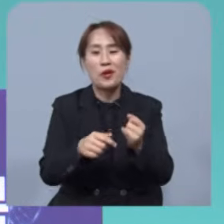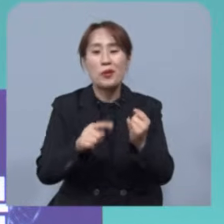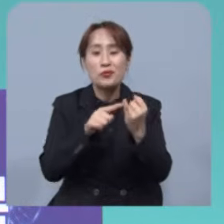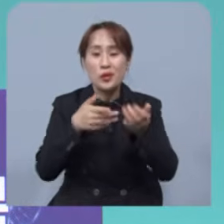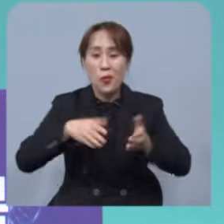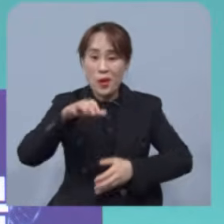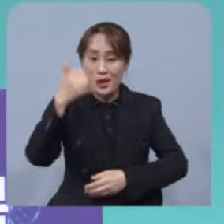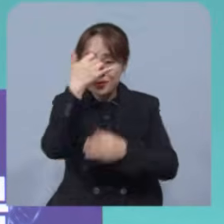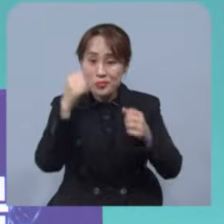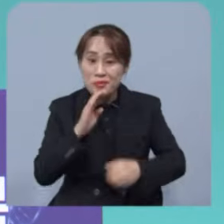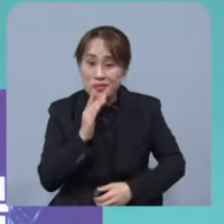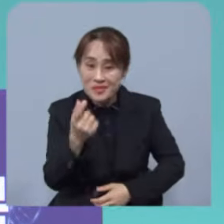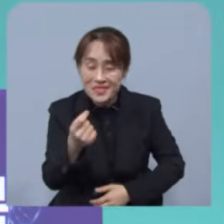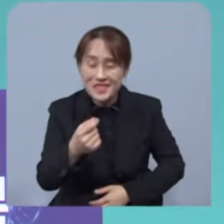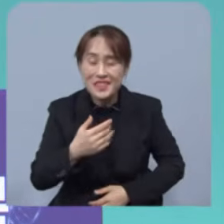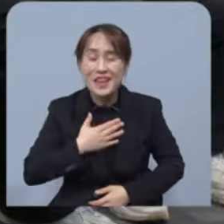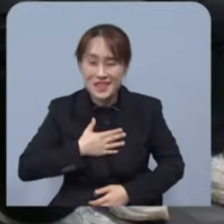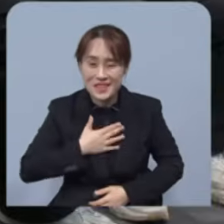반갑습니다.